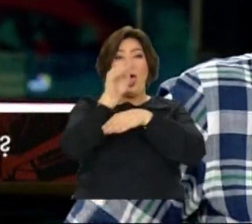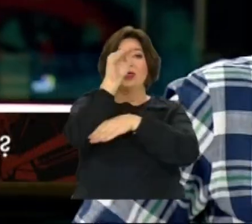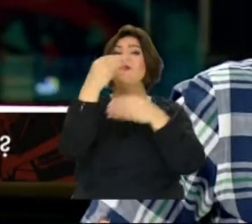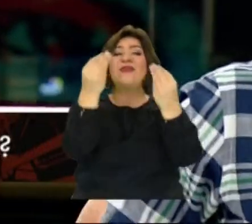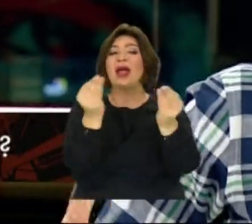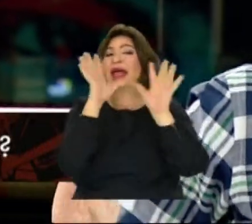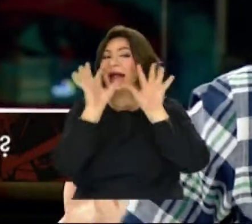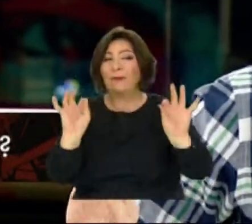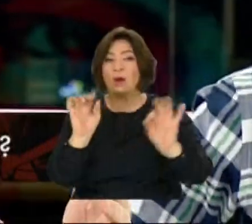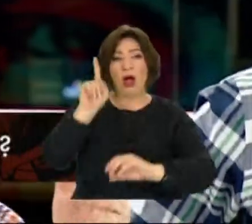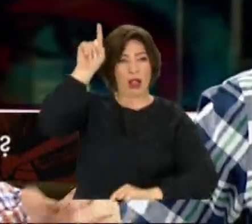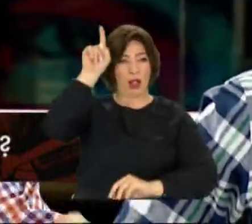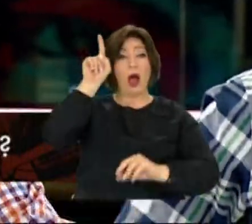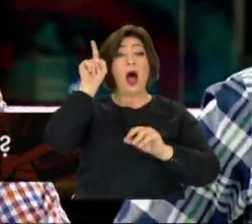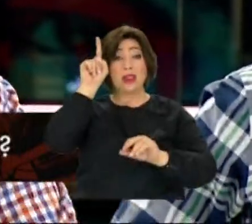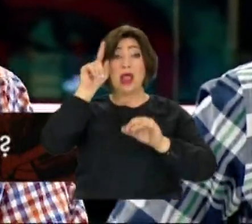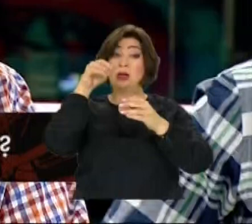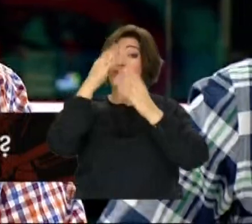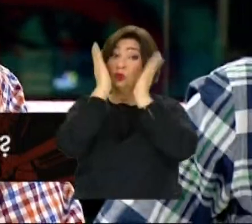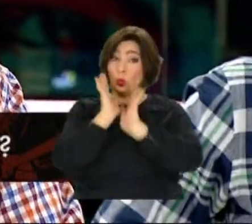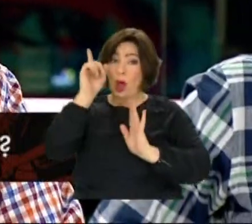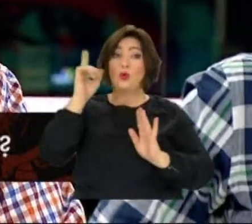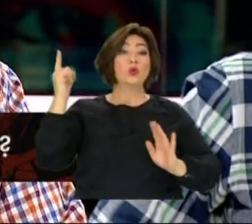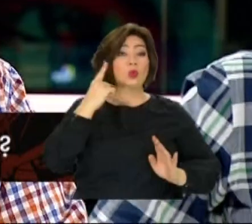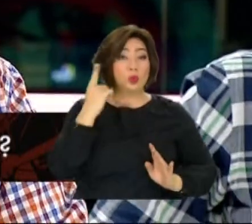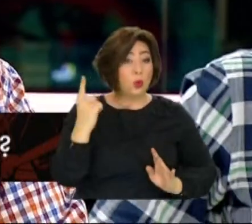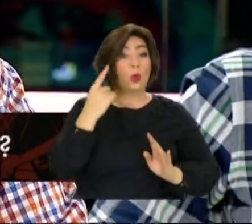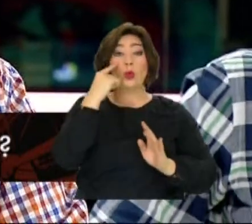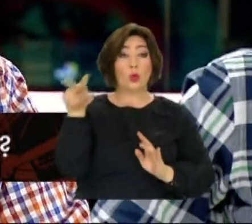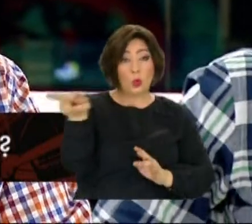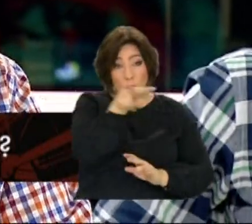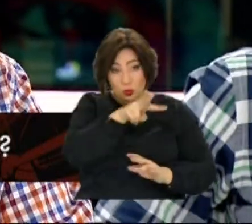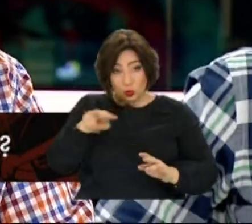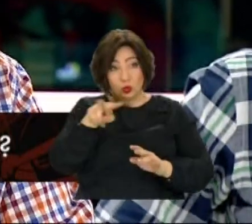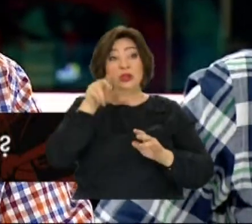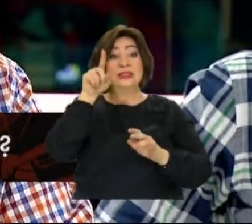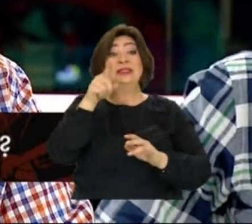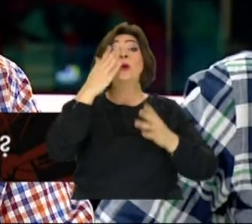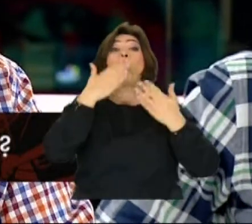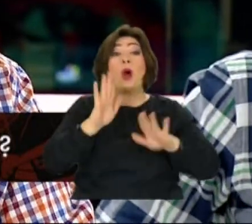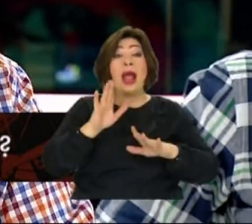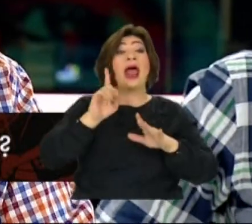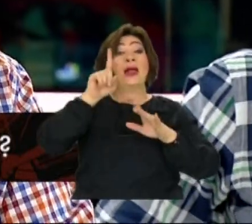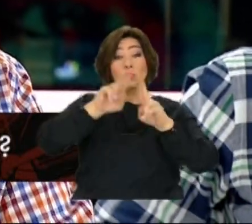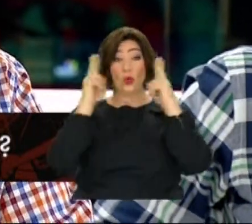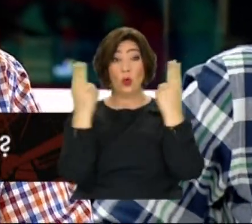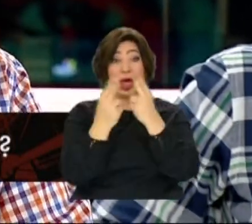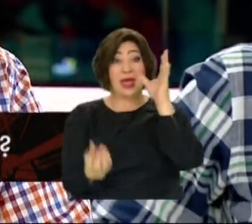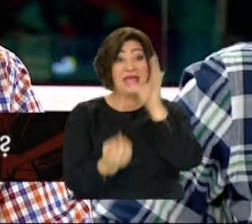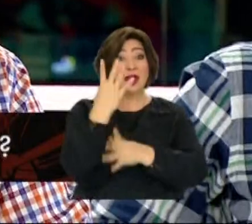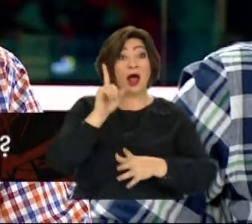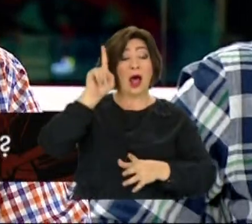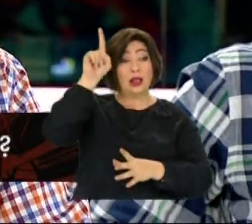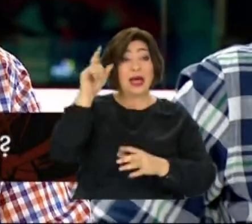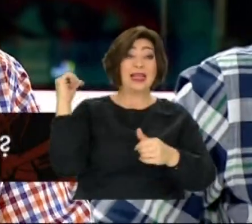Allah'tır. Siz şu anda Allah sayesinde görüyorsunuz, işitiyorsunuz. Sizi yokken yaratan Allah, evreni yaratan Allah. Bunları yaratanın